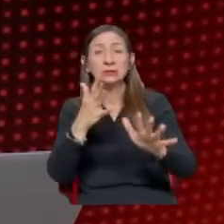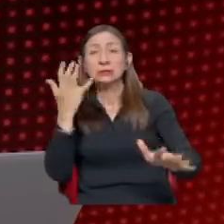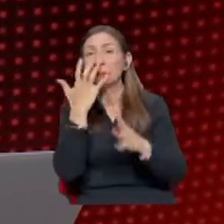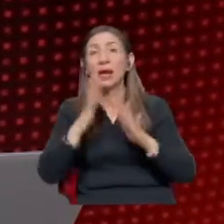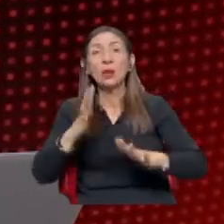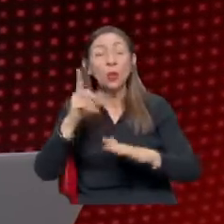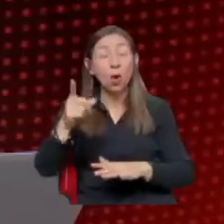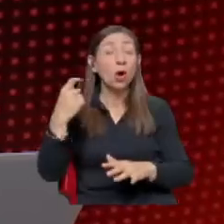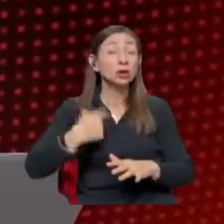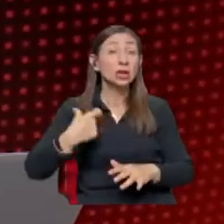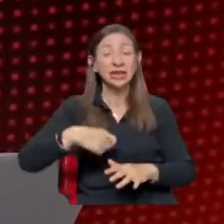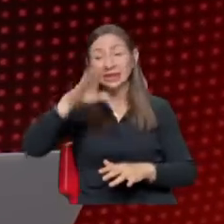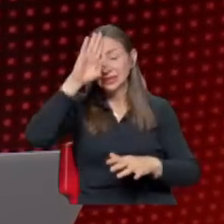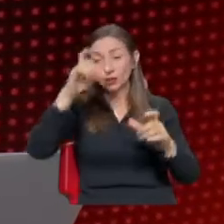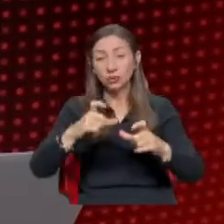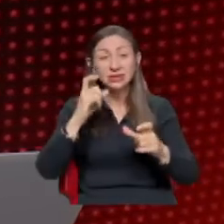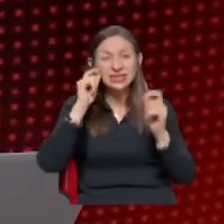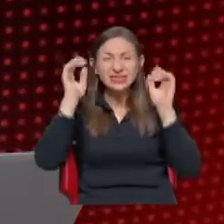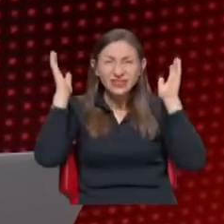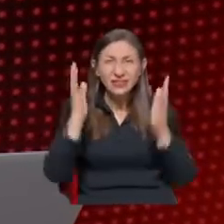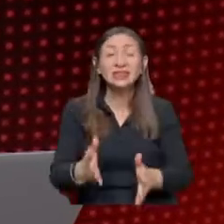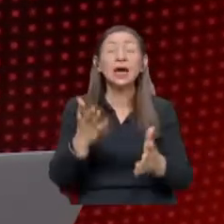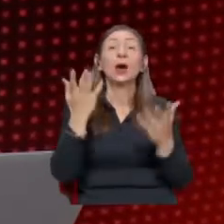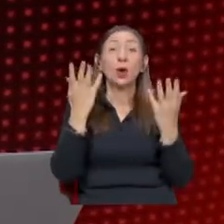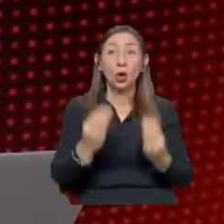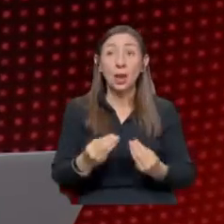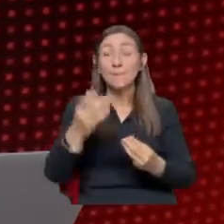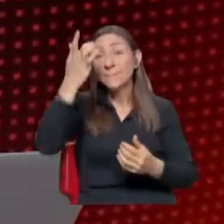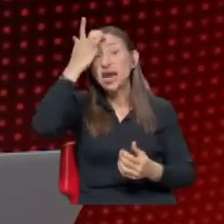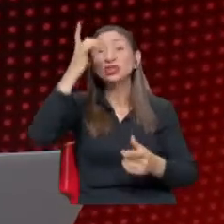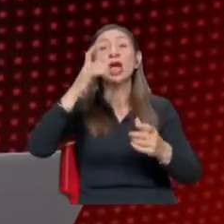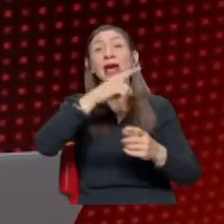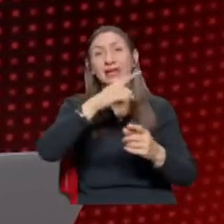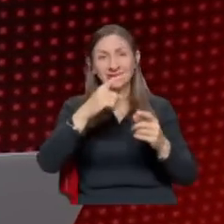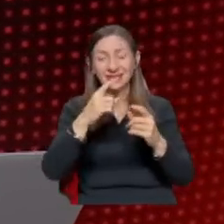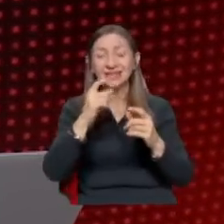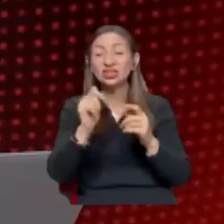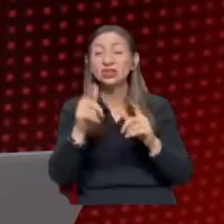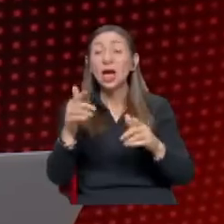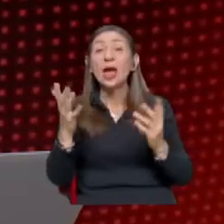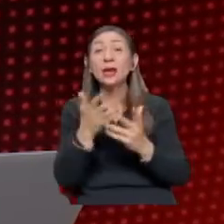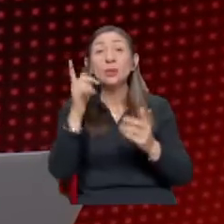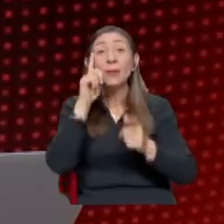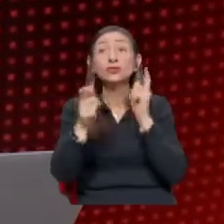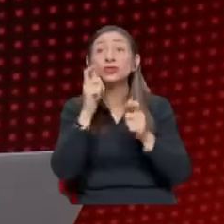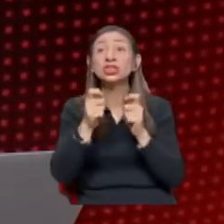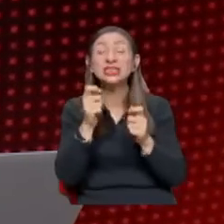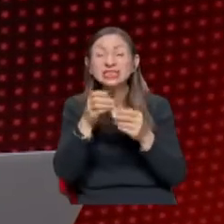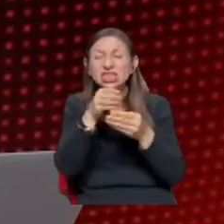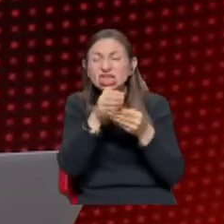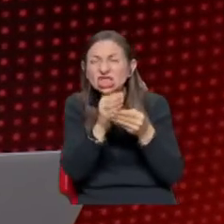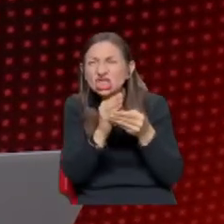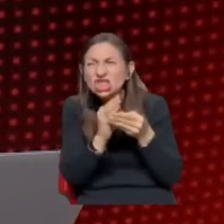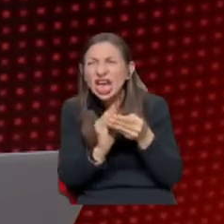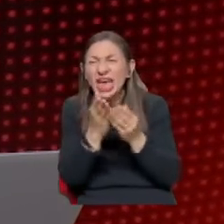durumda. Özellikle İstanbul'un nüfus yoğunluğu yüksek olan Bağcılar gibi ilçelerinde henüz başvuruların çeyreğine